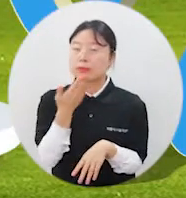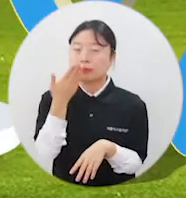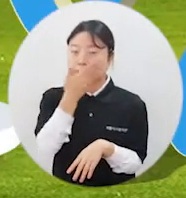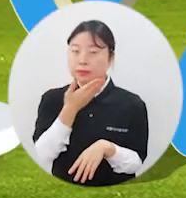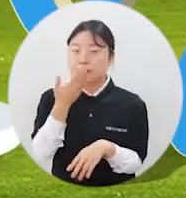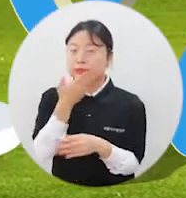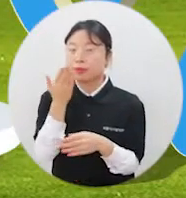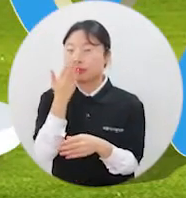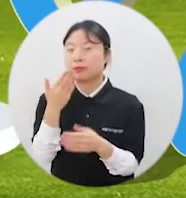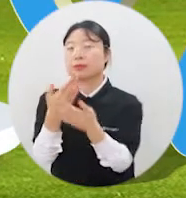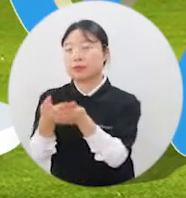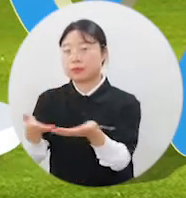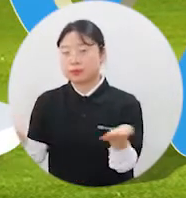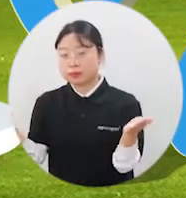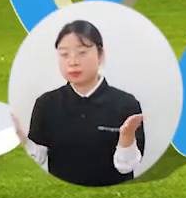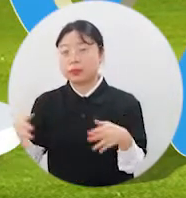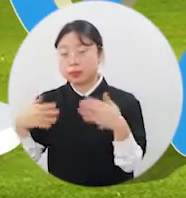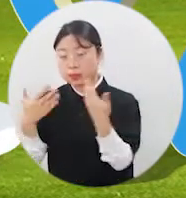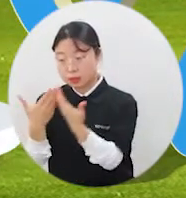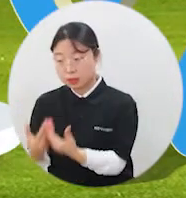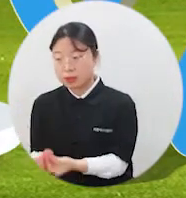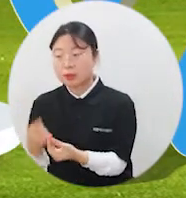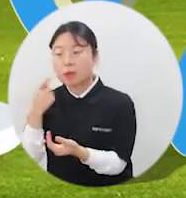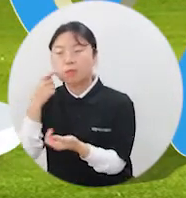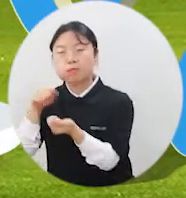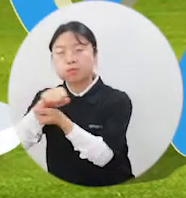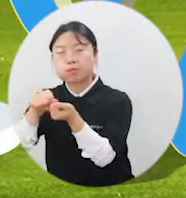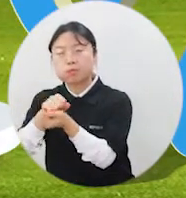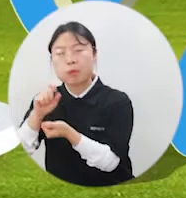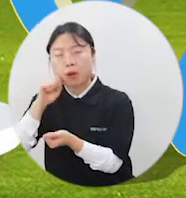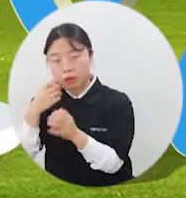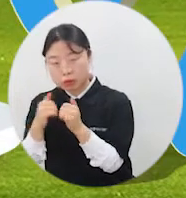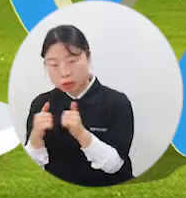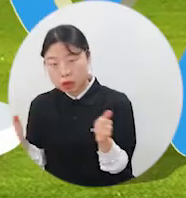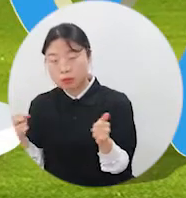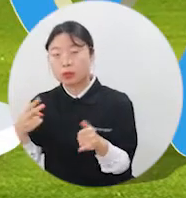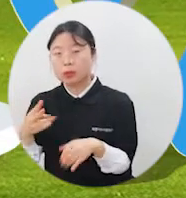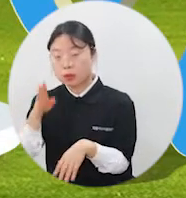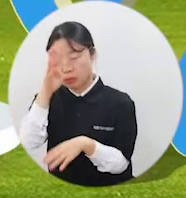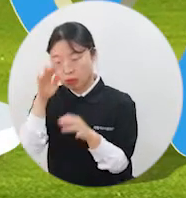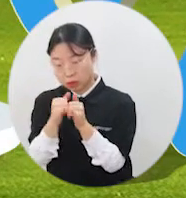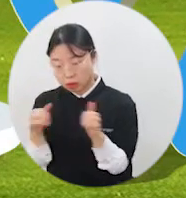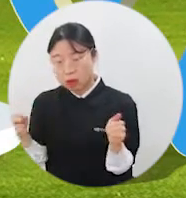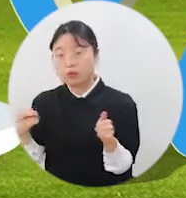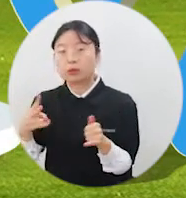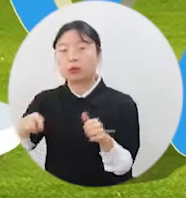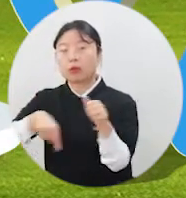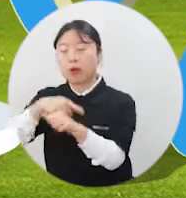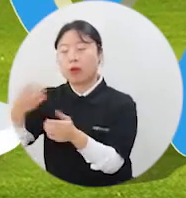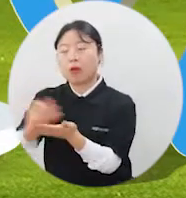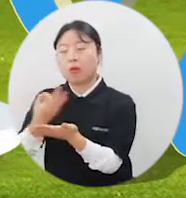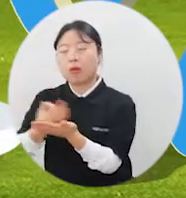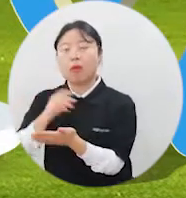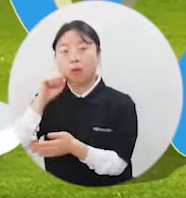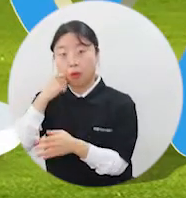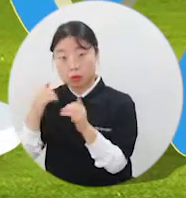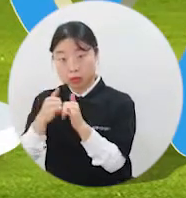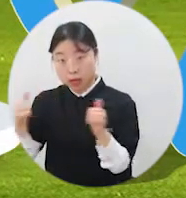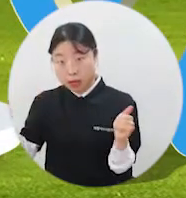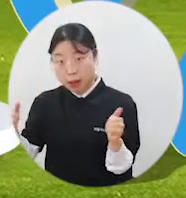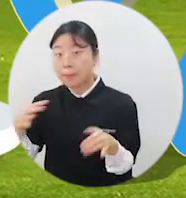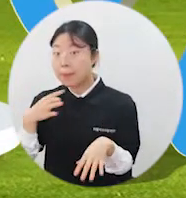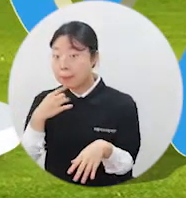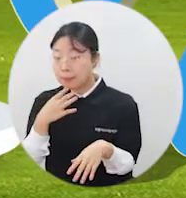치아가 약해 일반식을 먹기 어려운 어르신이나 환자 등 저소득계층의 영양 강화를 위해 내손이동 천사